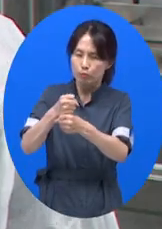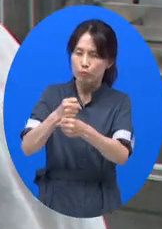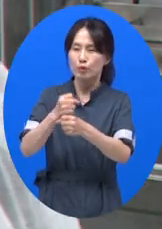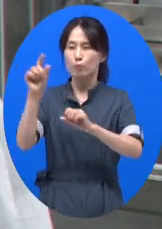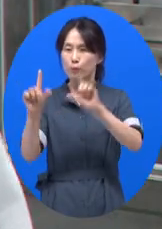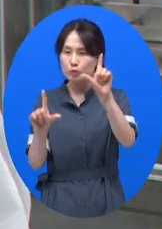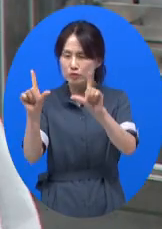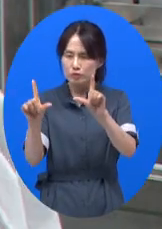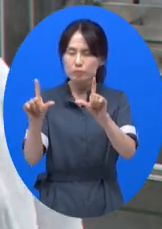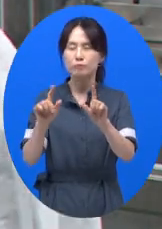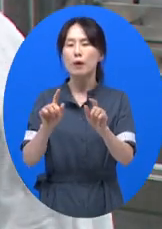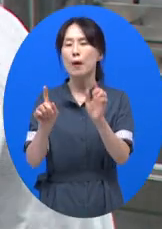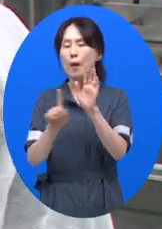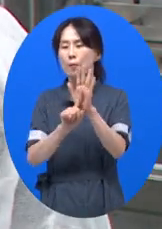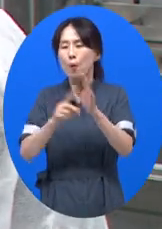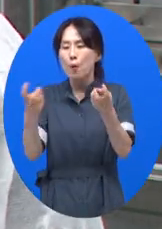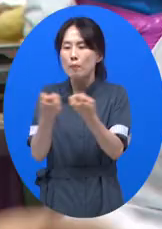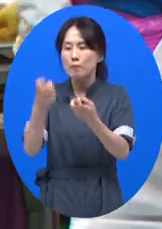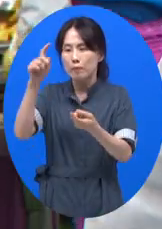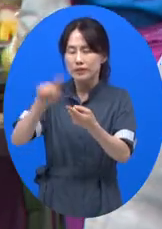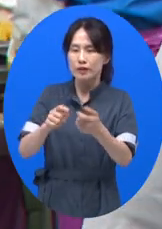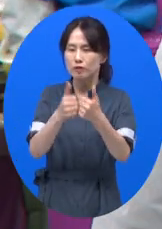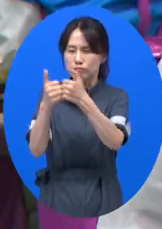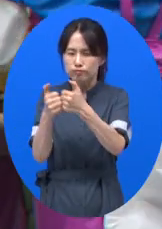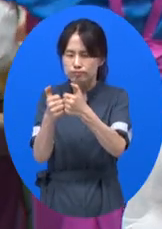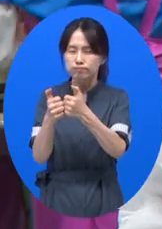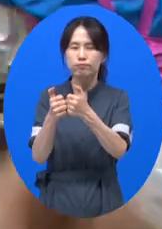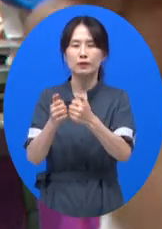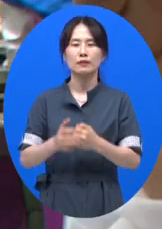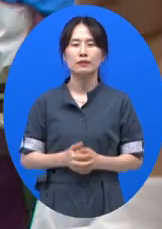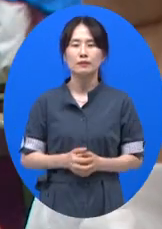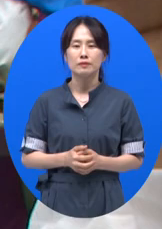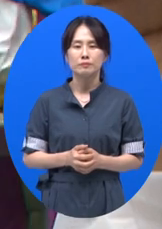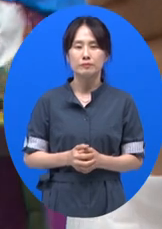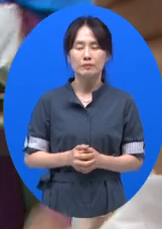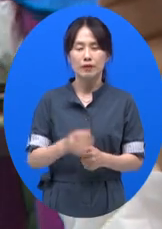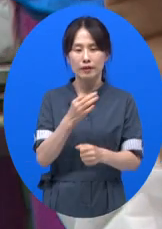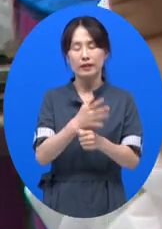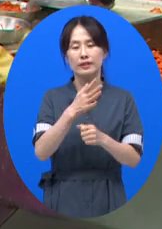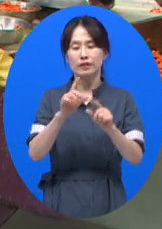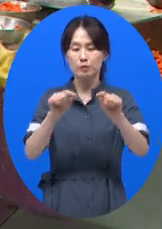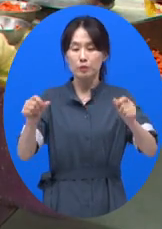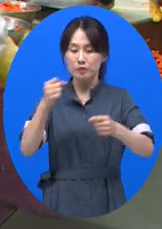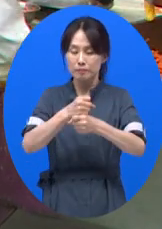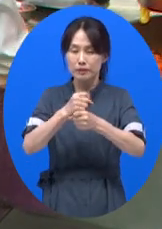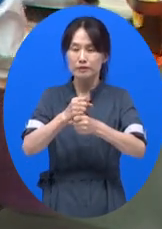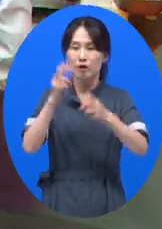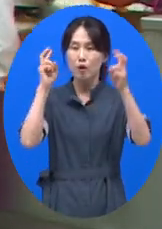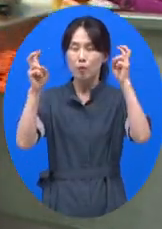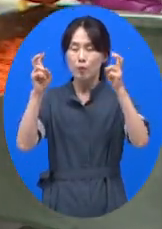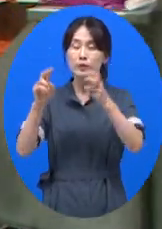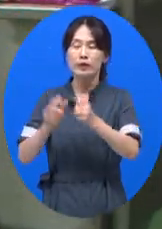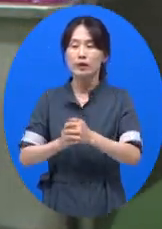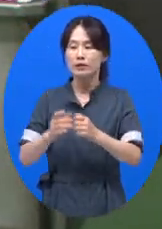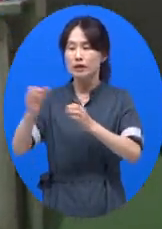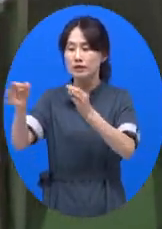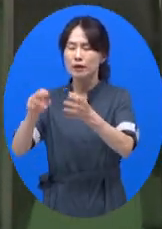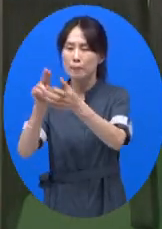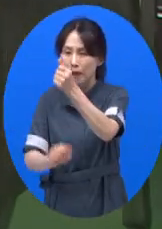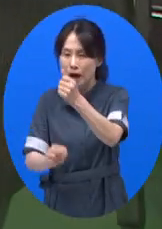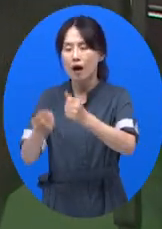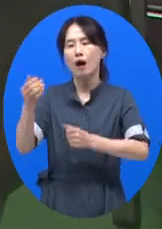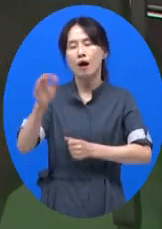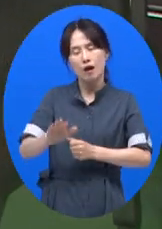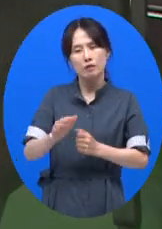어떻게 홍보하는 것이 좋을지 한창 논의 중입니다 간편 조리 식품을 만들어 시장에 출사표를 던졌지만 중소기업